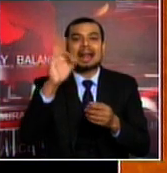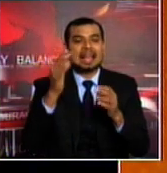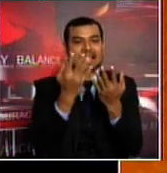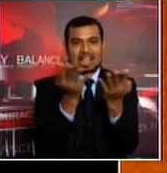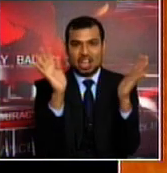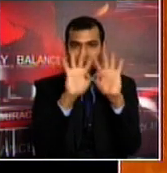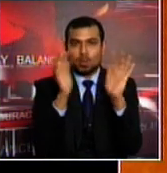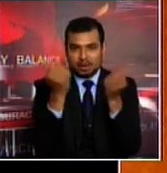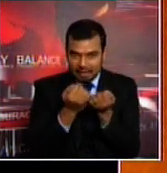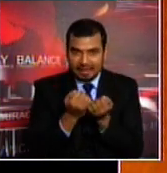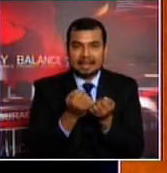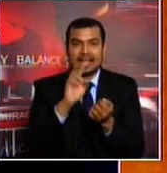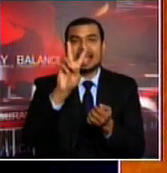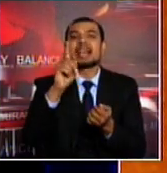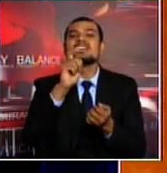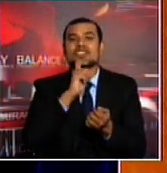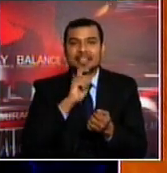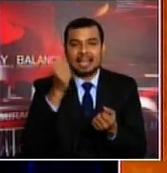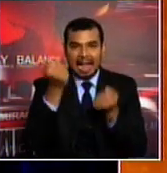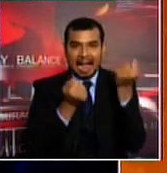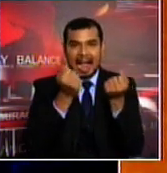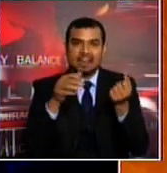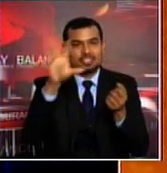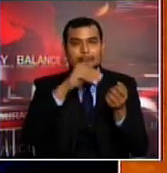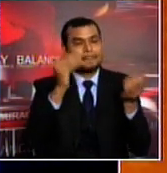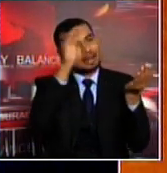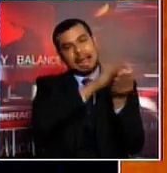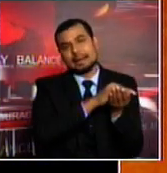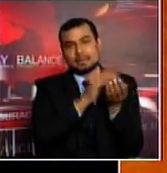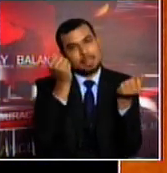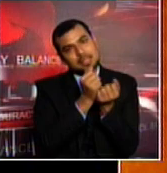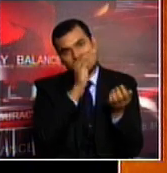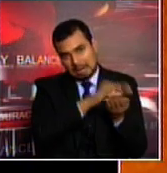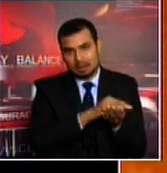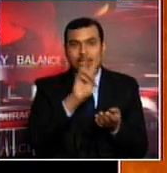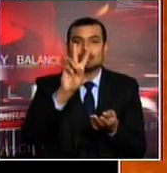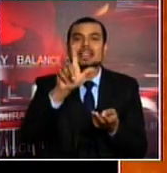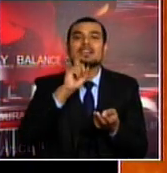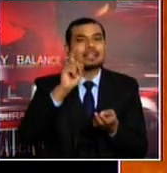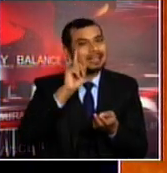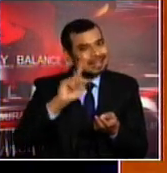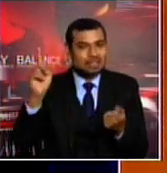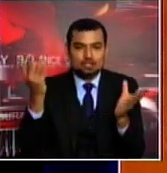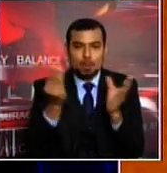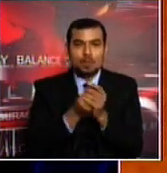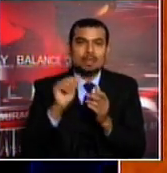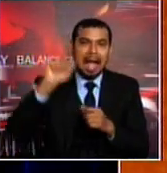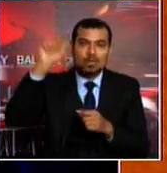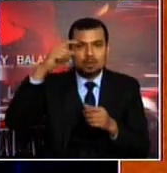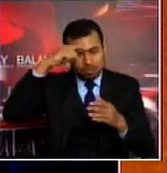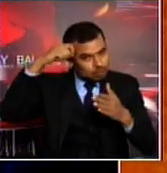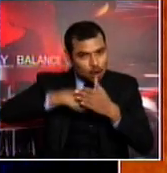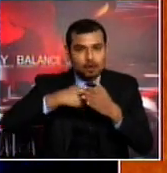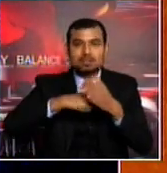गर्ने, 21 गते गाडी ग्यारेजमा थन्काउने, 27 गतेदेखि संयुक्त आन्दोलन सङ्घर्ष